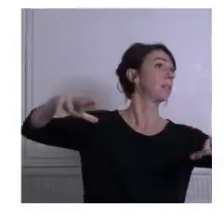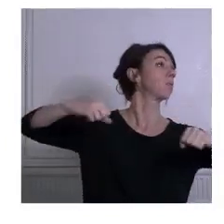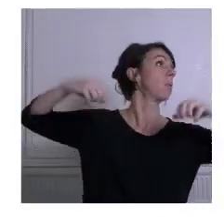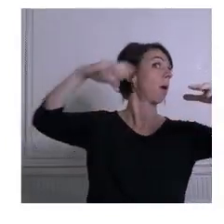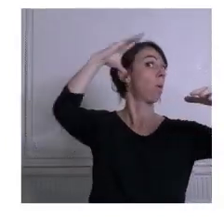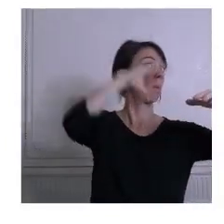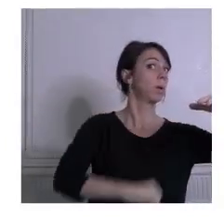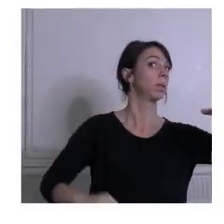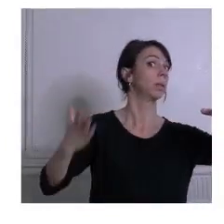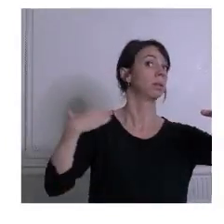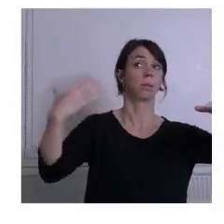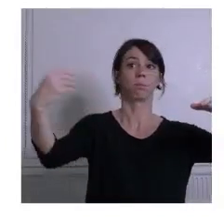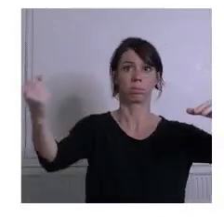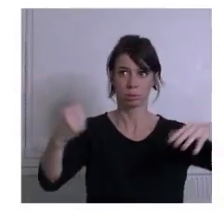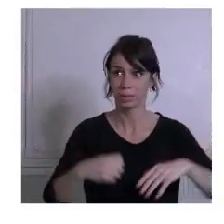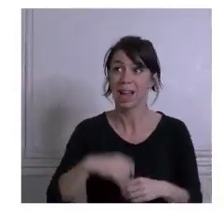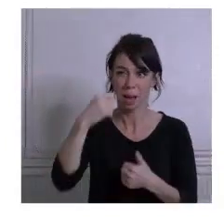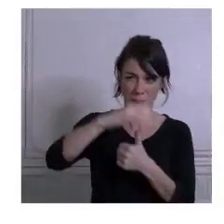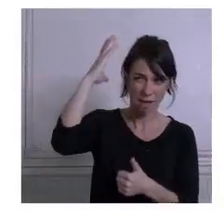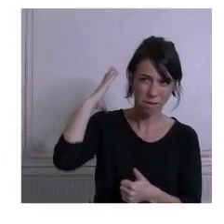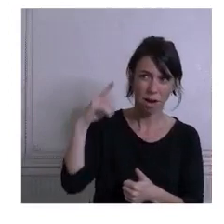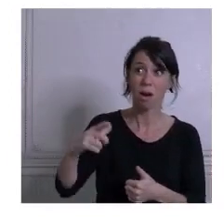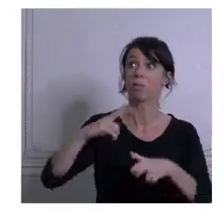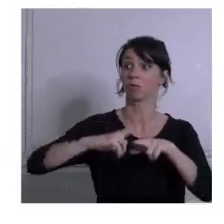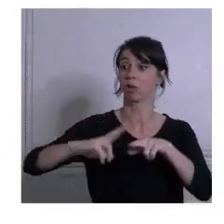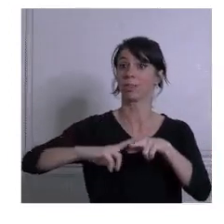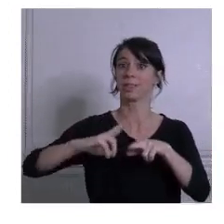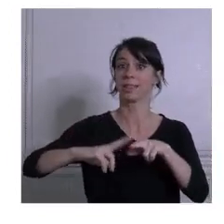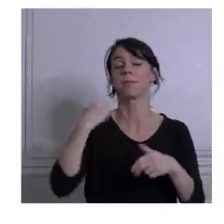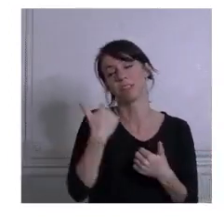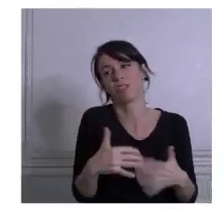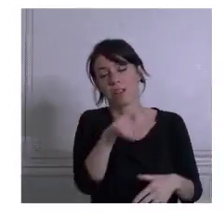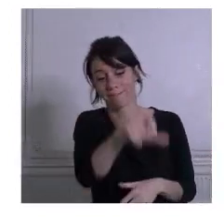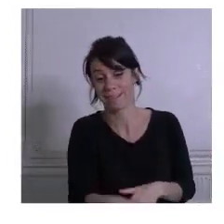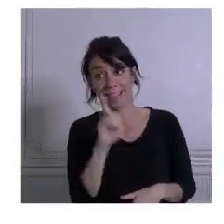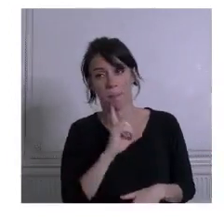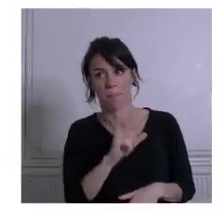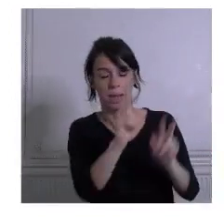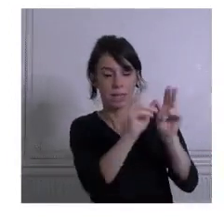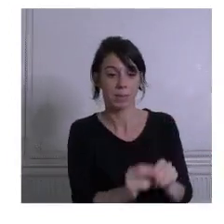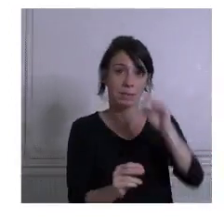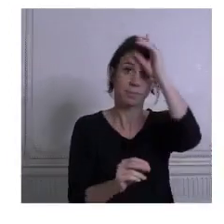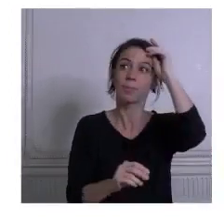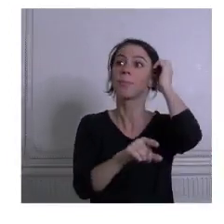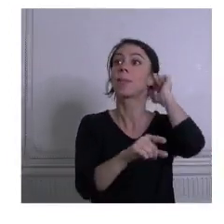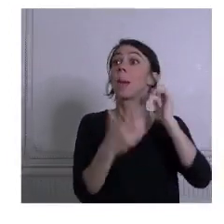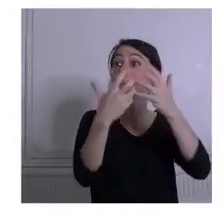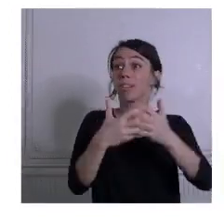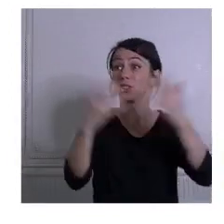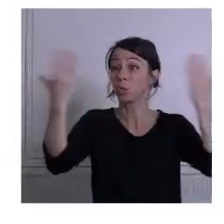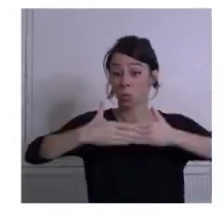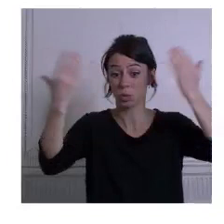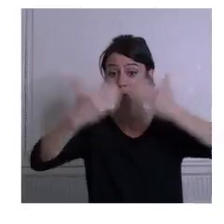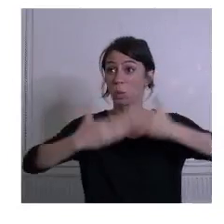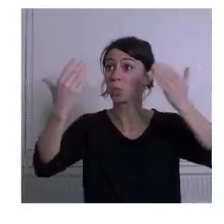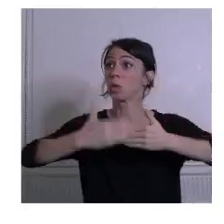factuelles. Et puis, on commence le mandat en vous proposant un groupe de travail énergie. Votre première décision, c'est